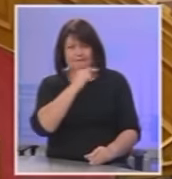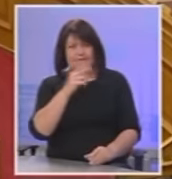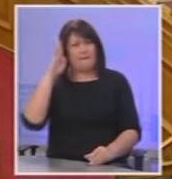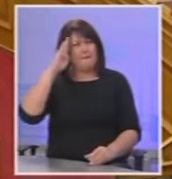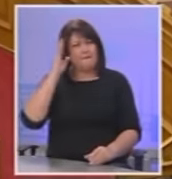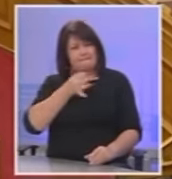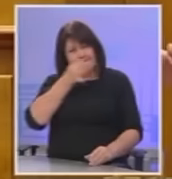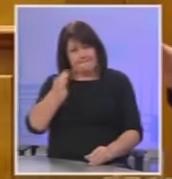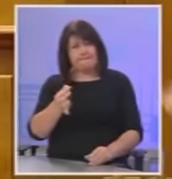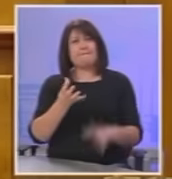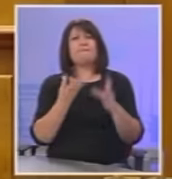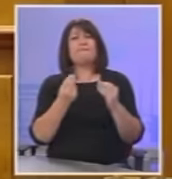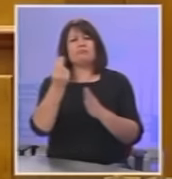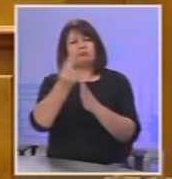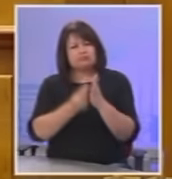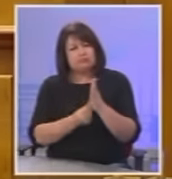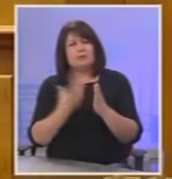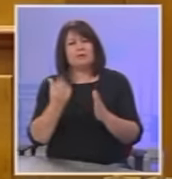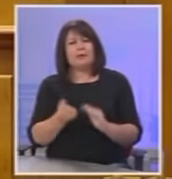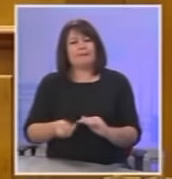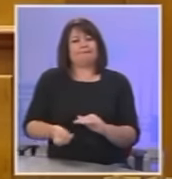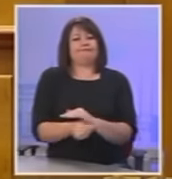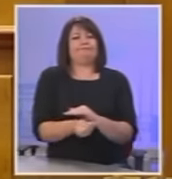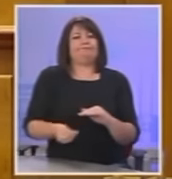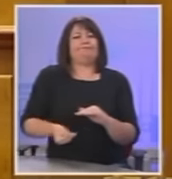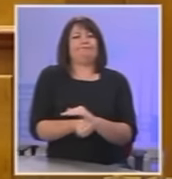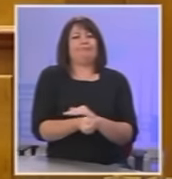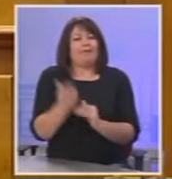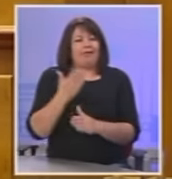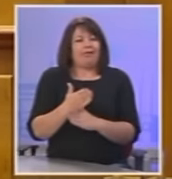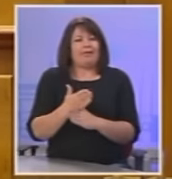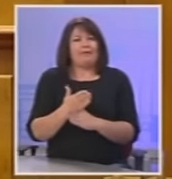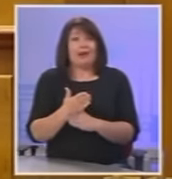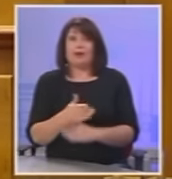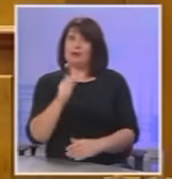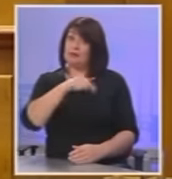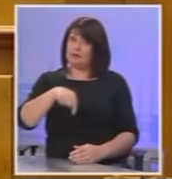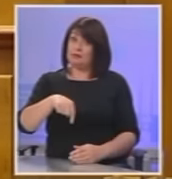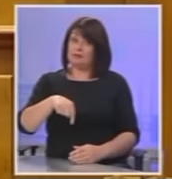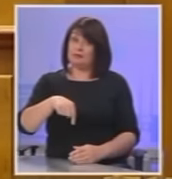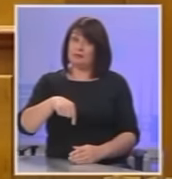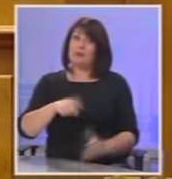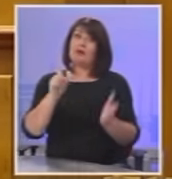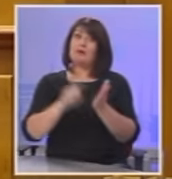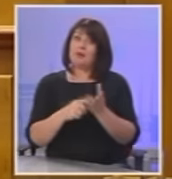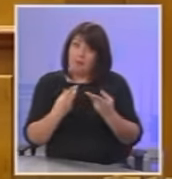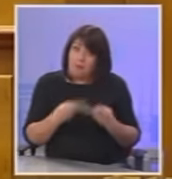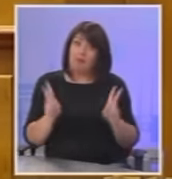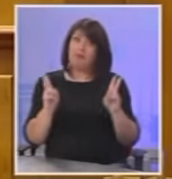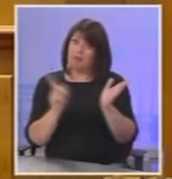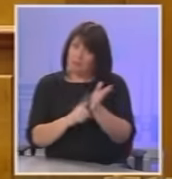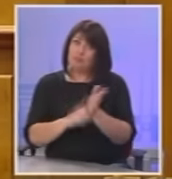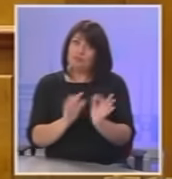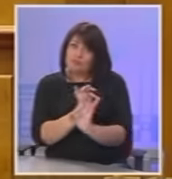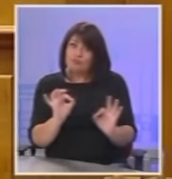Αμερική ότι πολλές φορές υπάρχει κάτω από το τραπέζι συναλλαγή. Τώρα έρχεστε να την νομιμοποιήσετε αυτήν